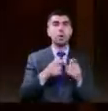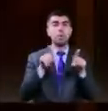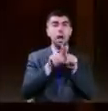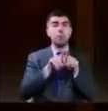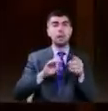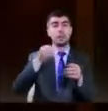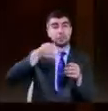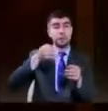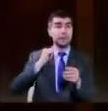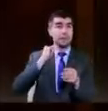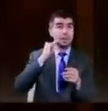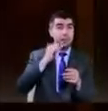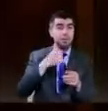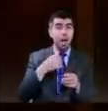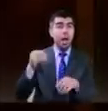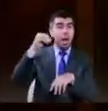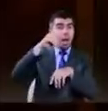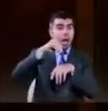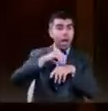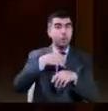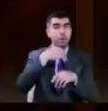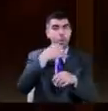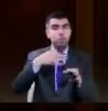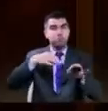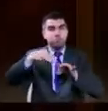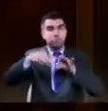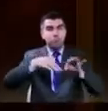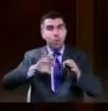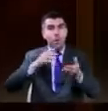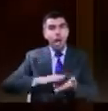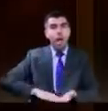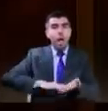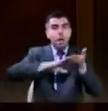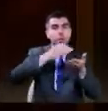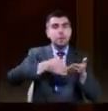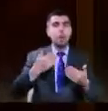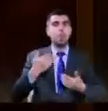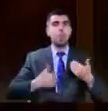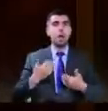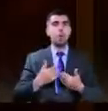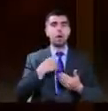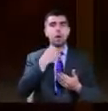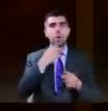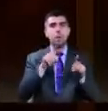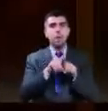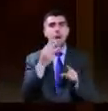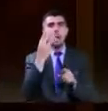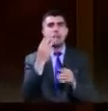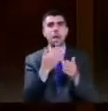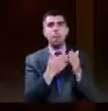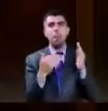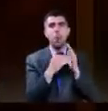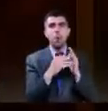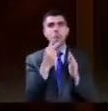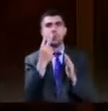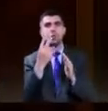ببلادنا، والتي ستشكل أرضية لكل تخطيط مستقبلي للنهوض بحقوق هذه الفئة. بزاف ديال الناس كيقولوا 3 ملايين، 2.5 ملايين،